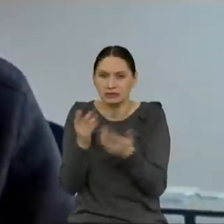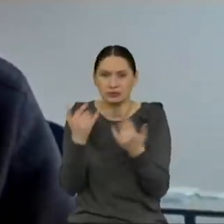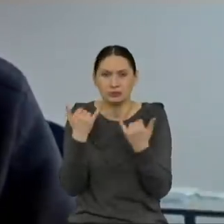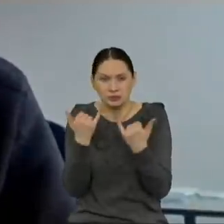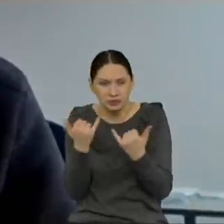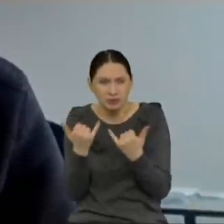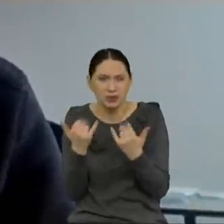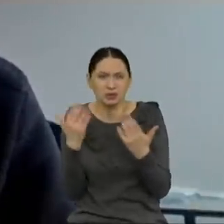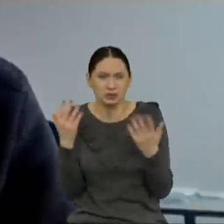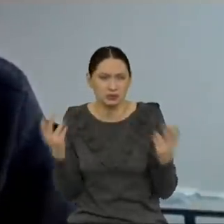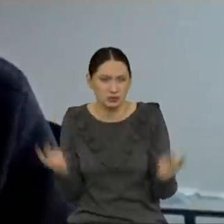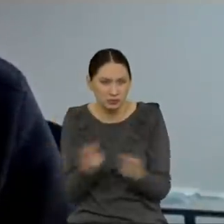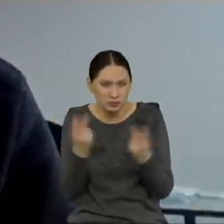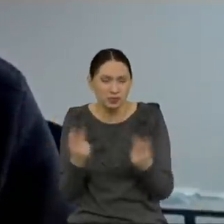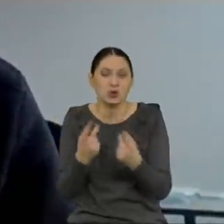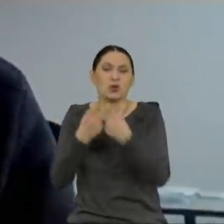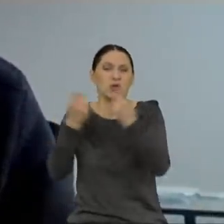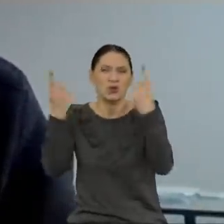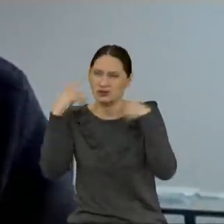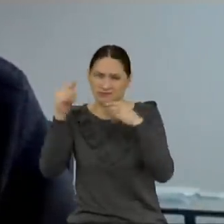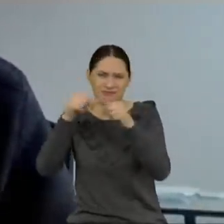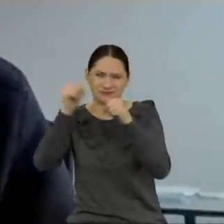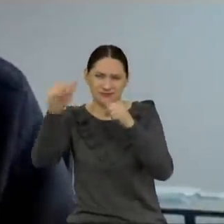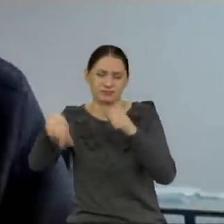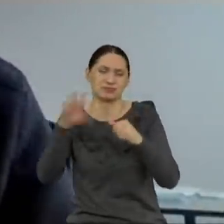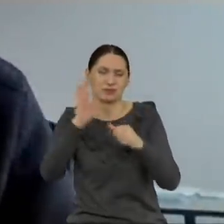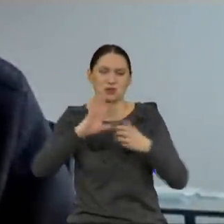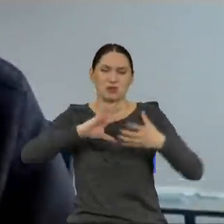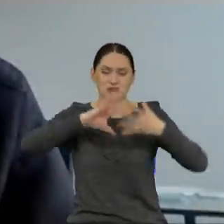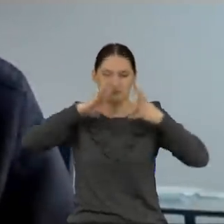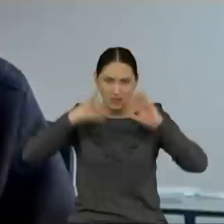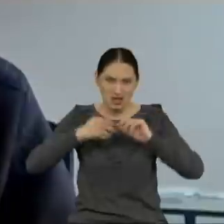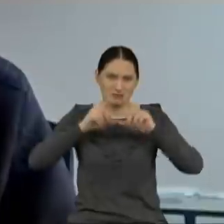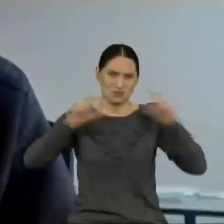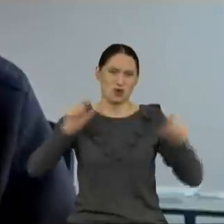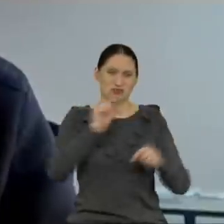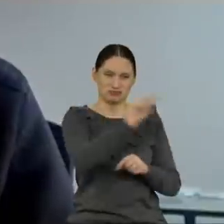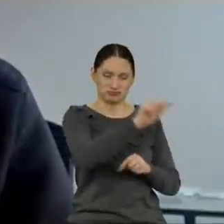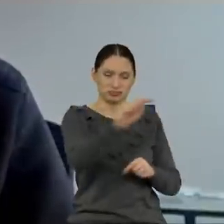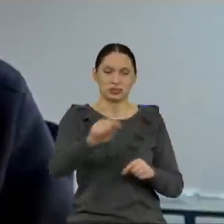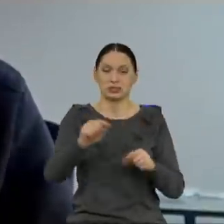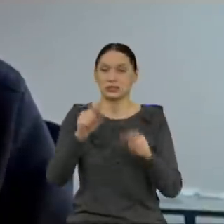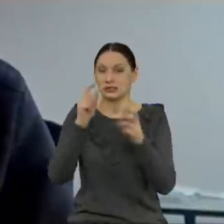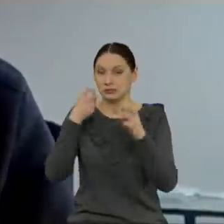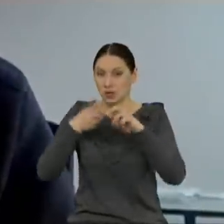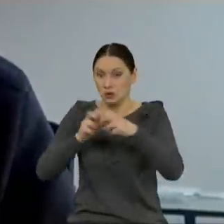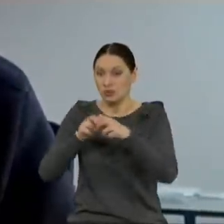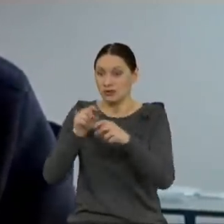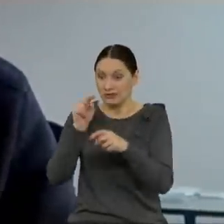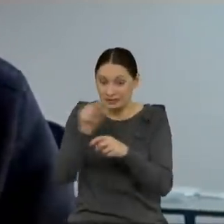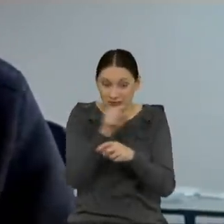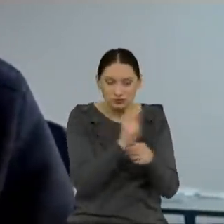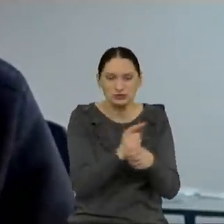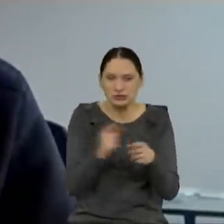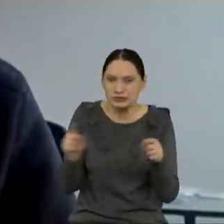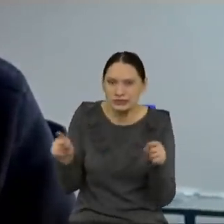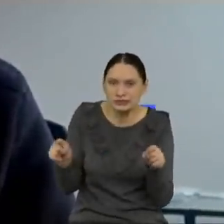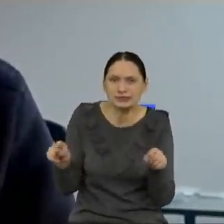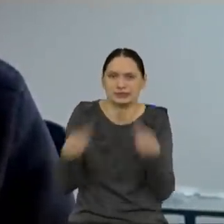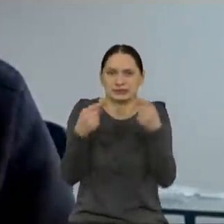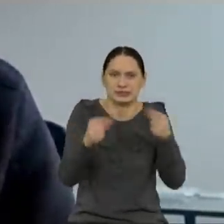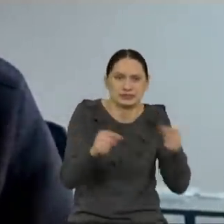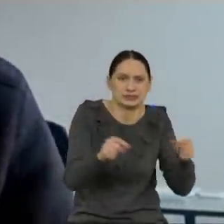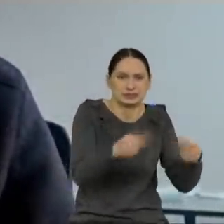jau aš nekalbu apie aukštąjį mokslą, apie bendrasis lavinimas ir bandyti ištemti ir palaikyti tam tikrą